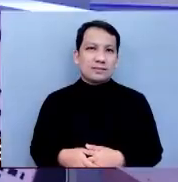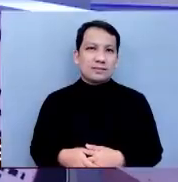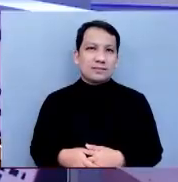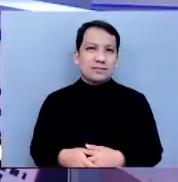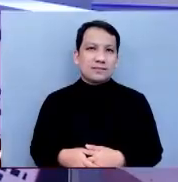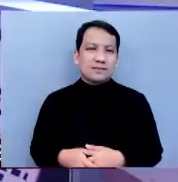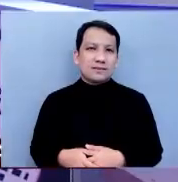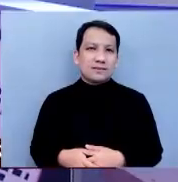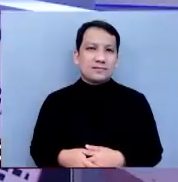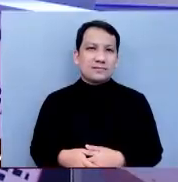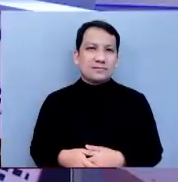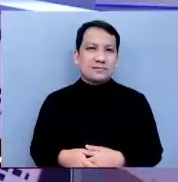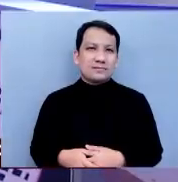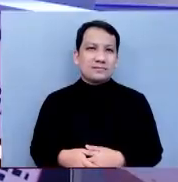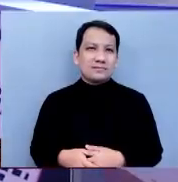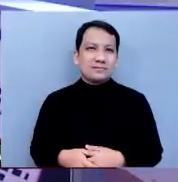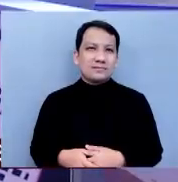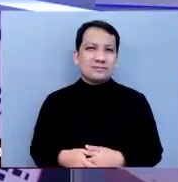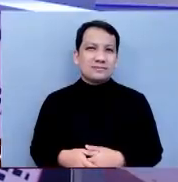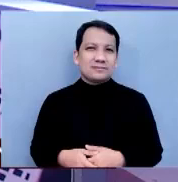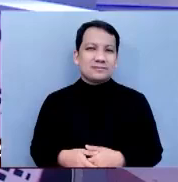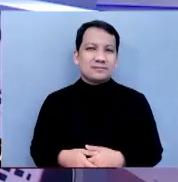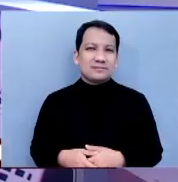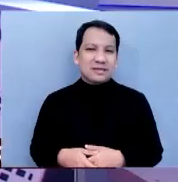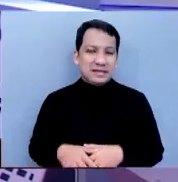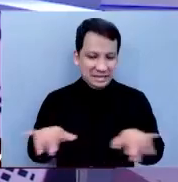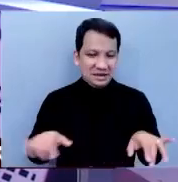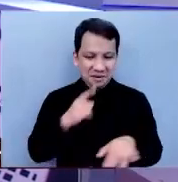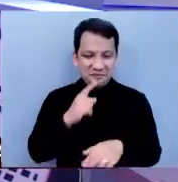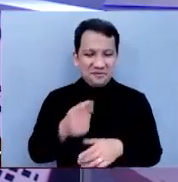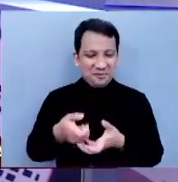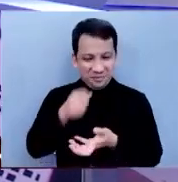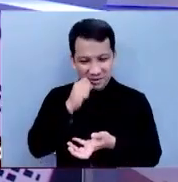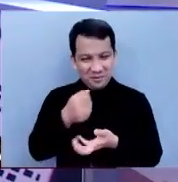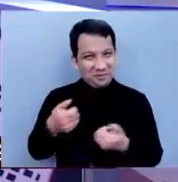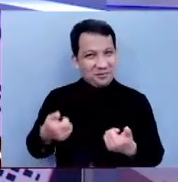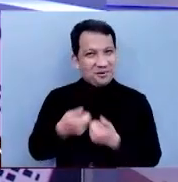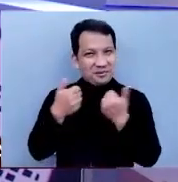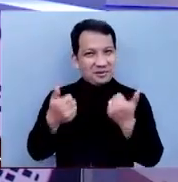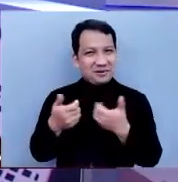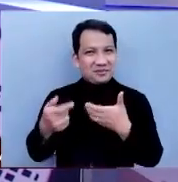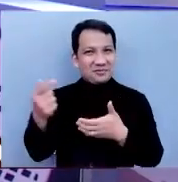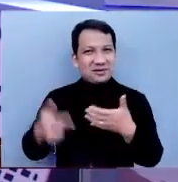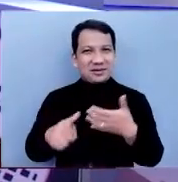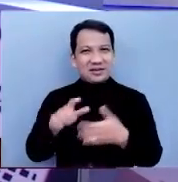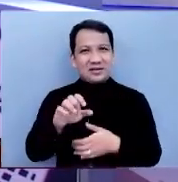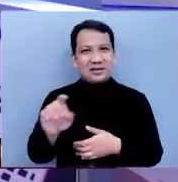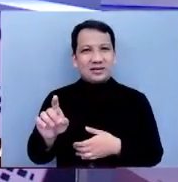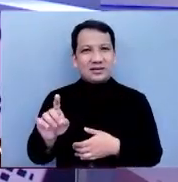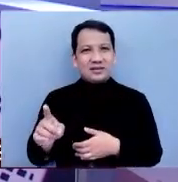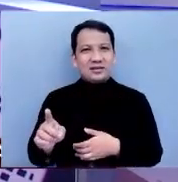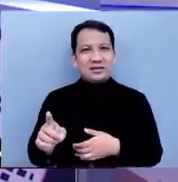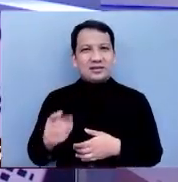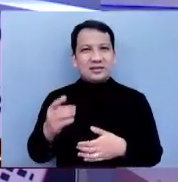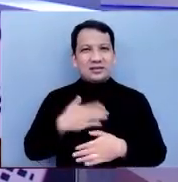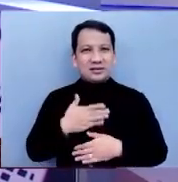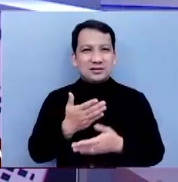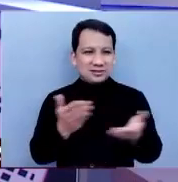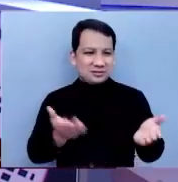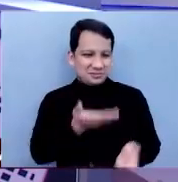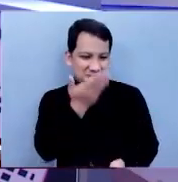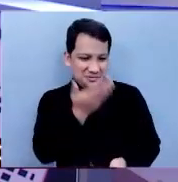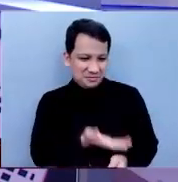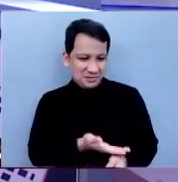Ikaw ko. Gagawa siya maraming lead wool. Huwag mo siyang hamunin. Gagawa siya maraming lead wool. Ano? Nakakatuwa talaga yung mga damit ni, ano, ni Johnny, no?